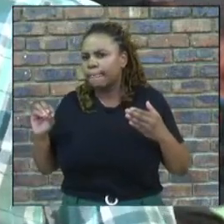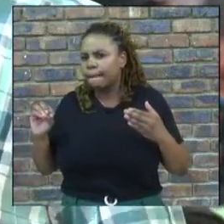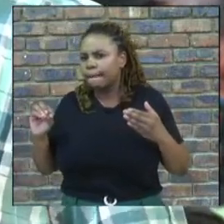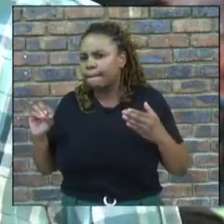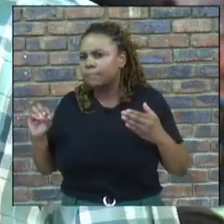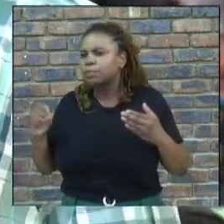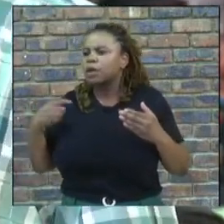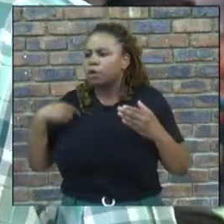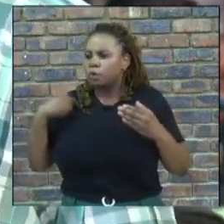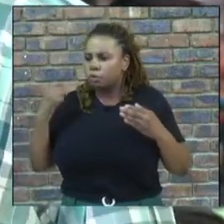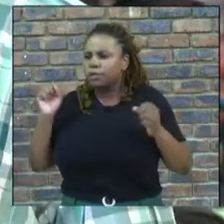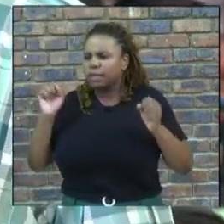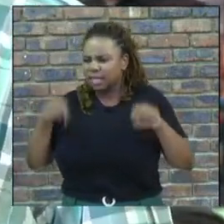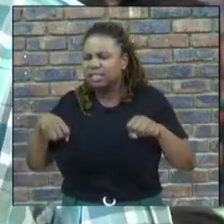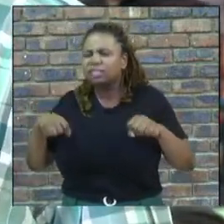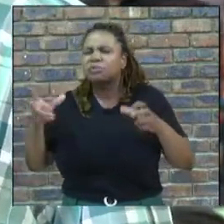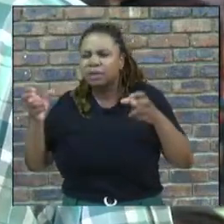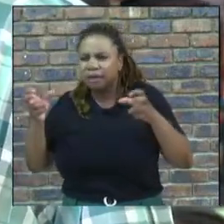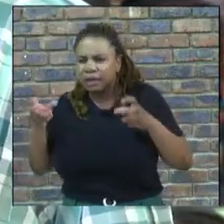sizwile yona inkulumo